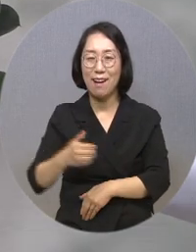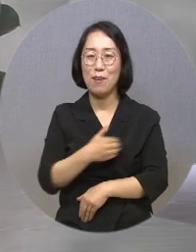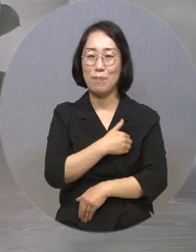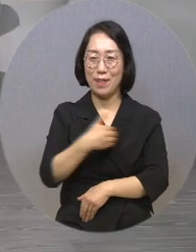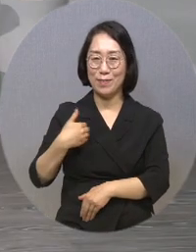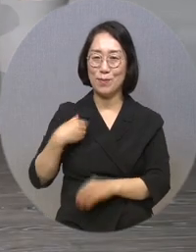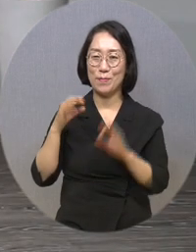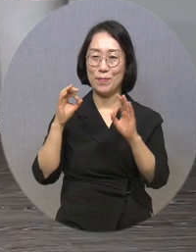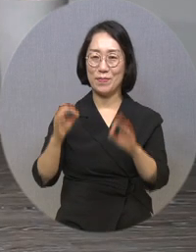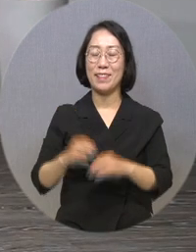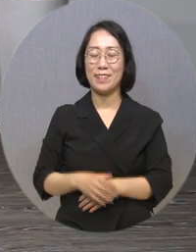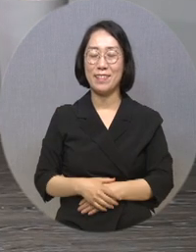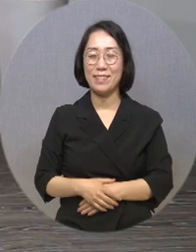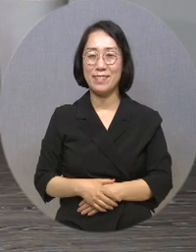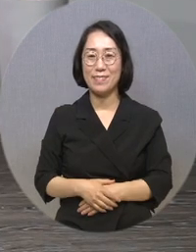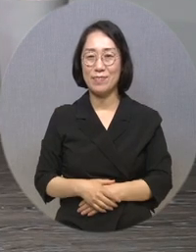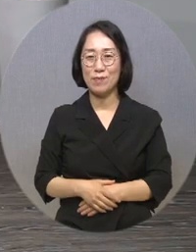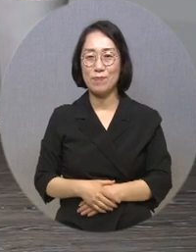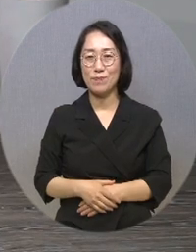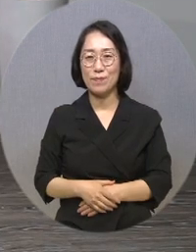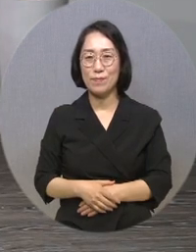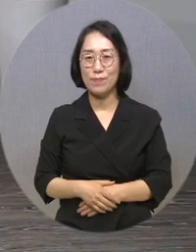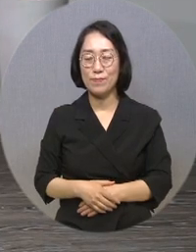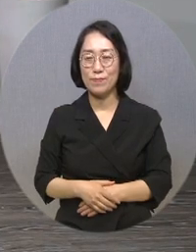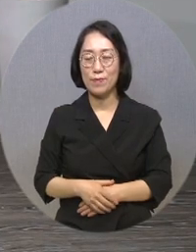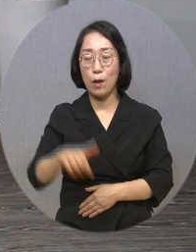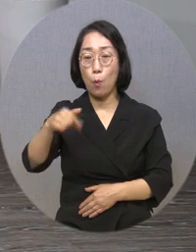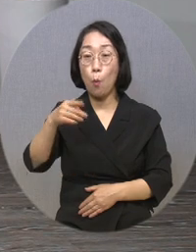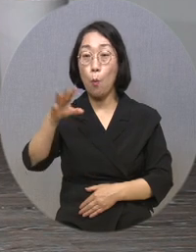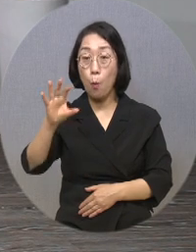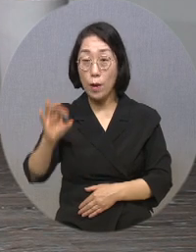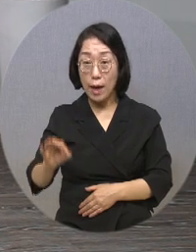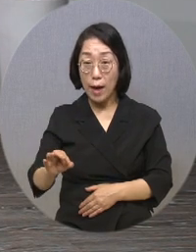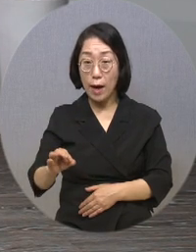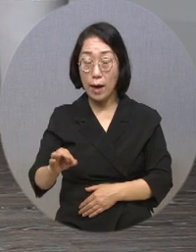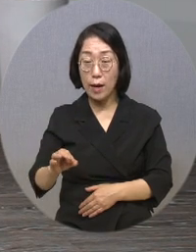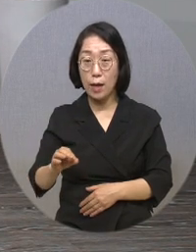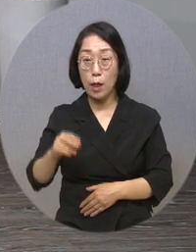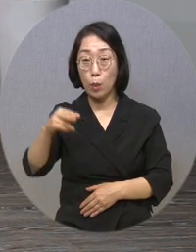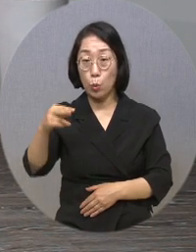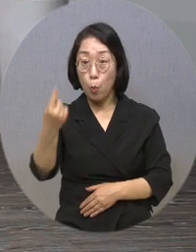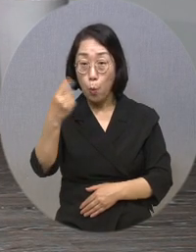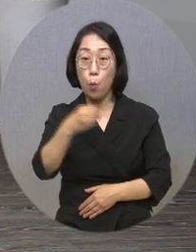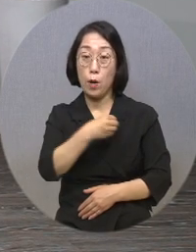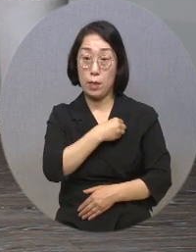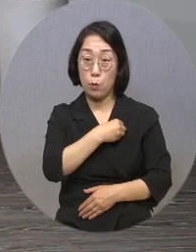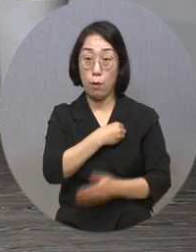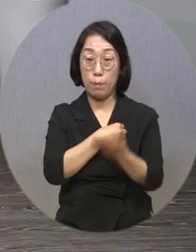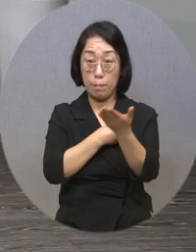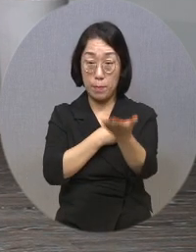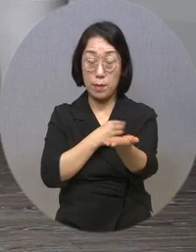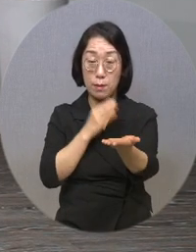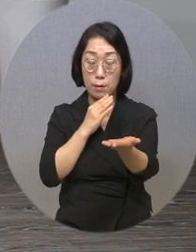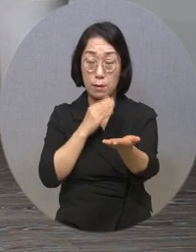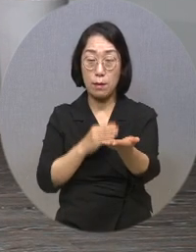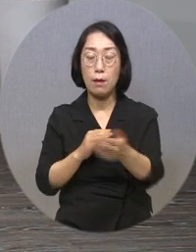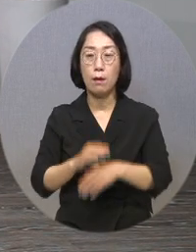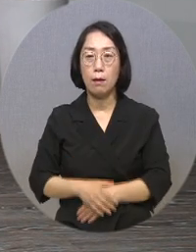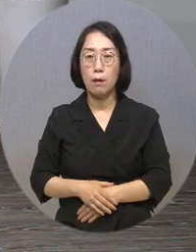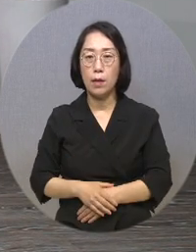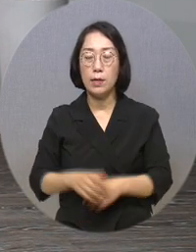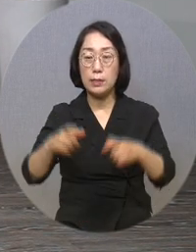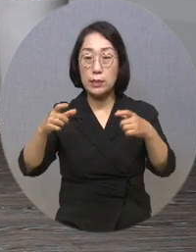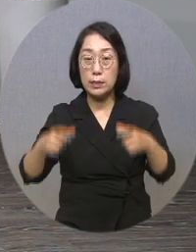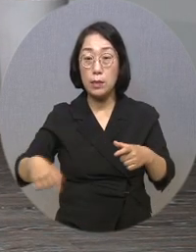네. 네. 그러면 이제 고양시 도의원이시잖아요. 네네. 그러면 이제 의원님의